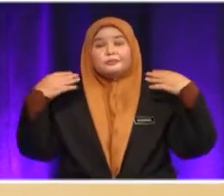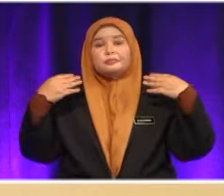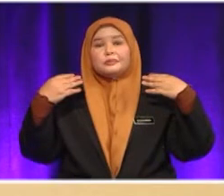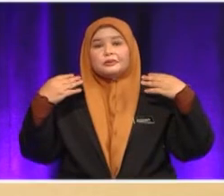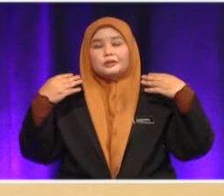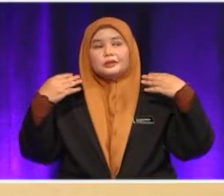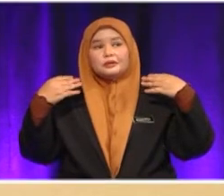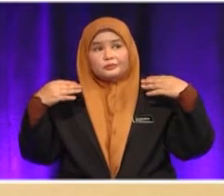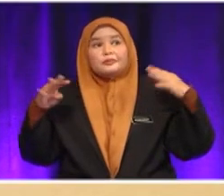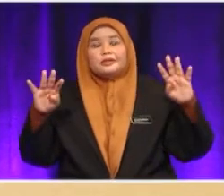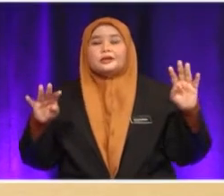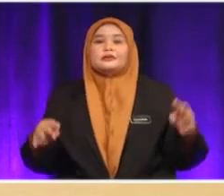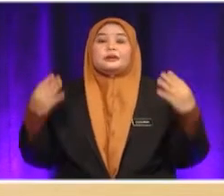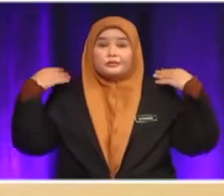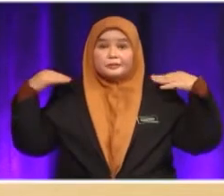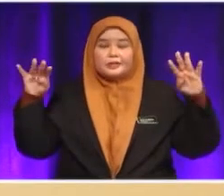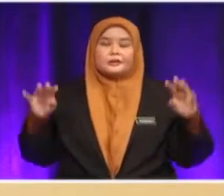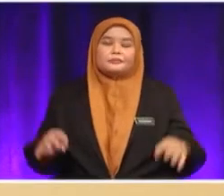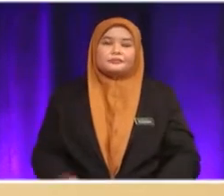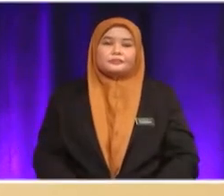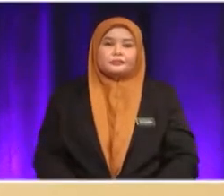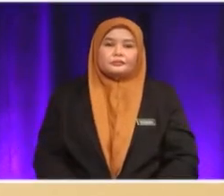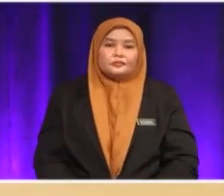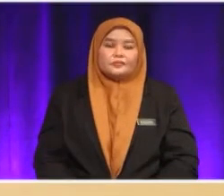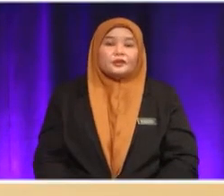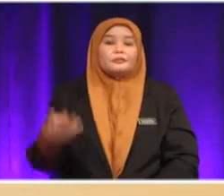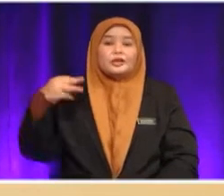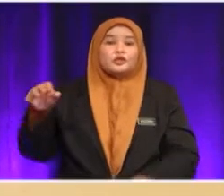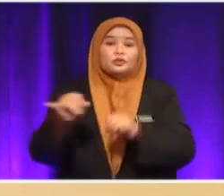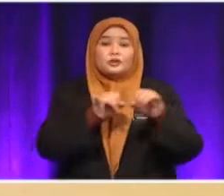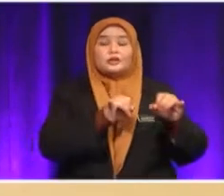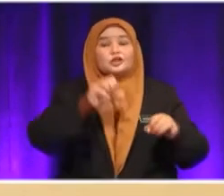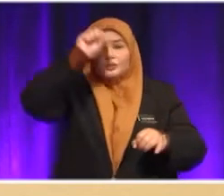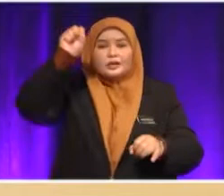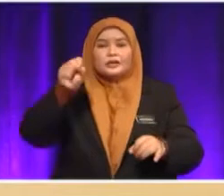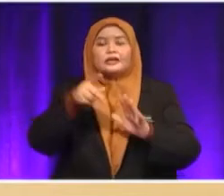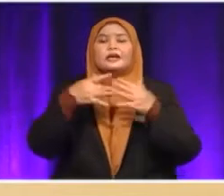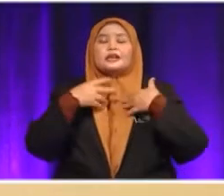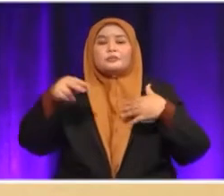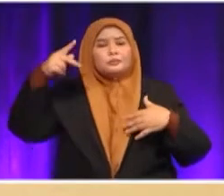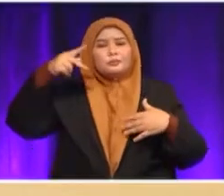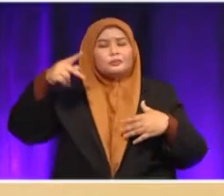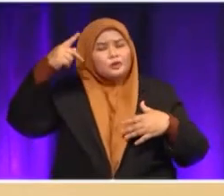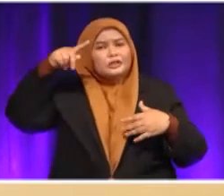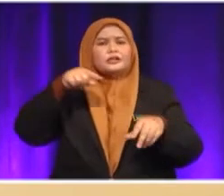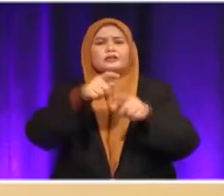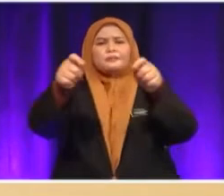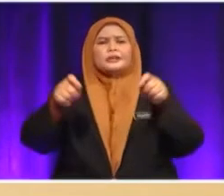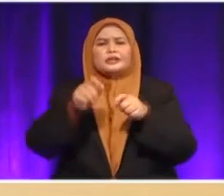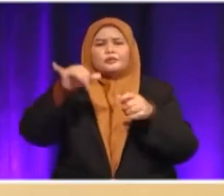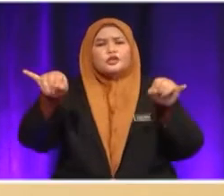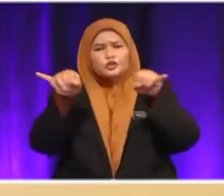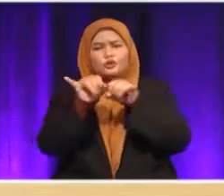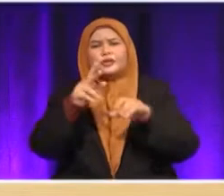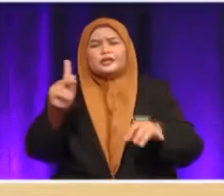dengan keseluruhan Tanah Melayu Oke seterusnya mereka juga mempersoalkan keadaan politik tempat dan yang perlu disesuaikan